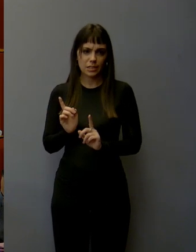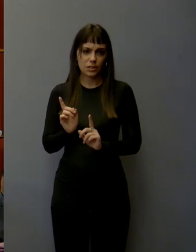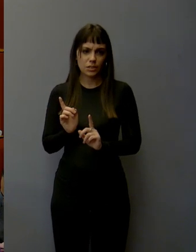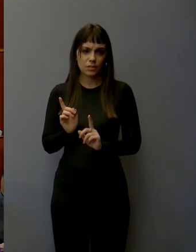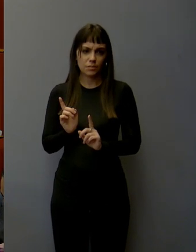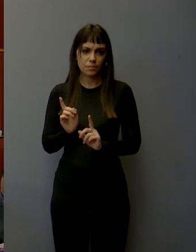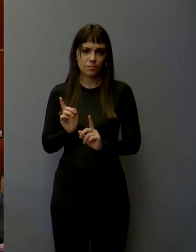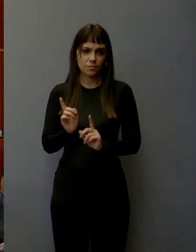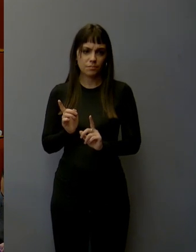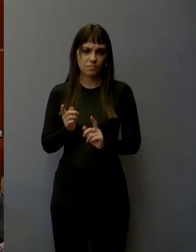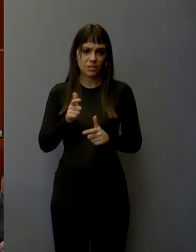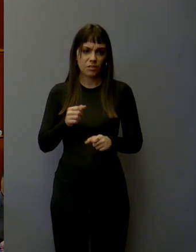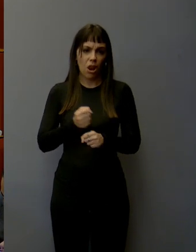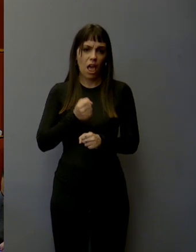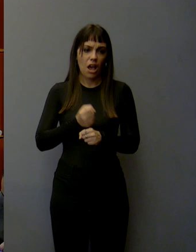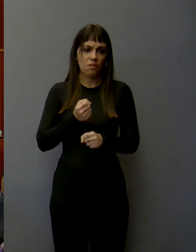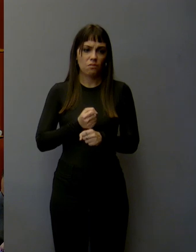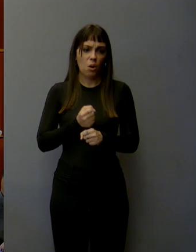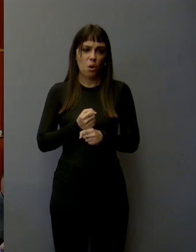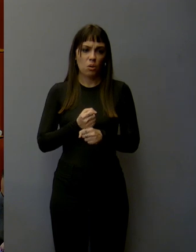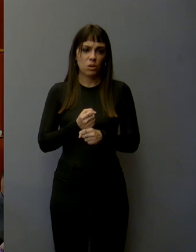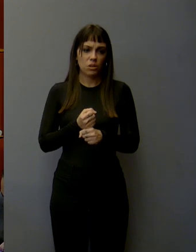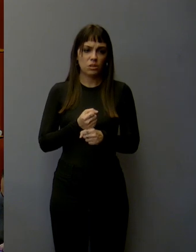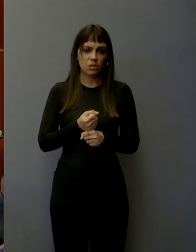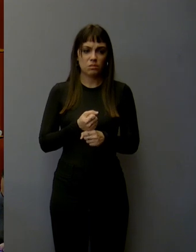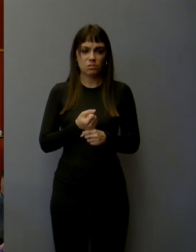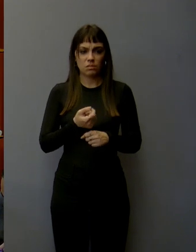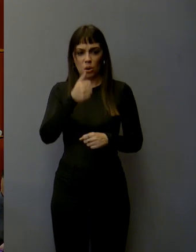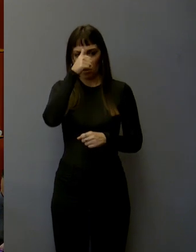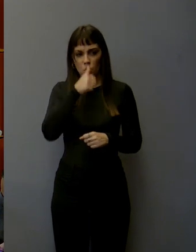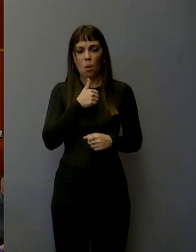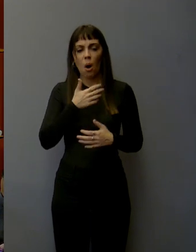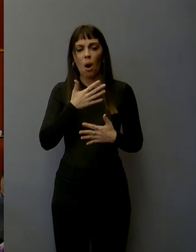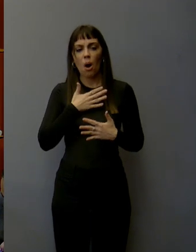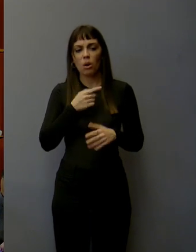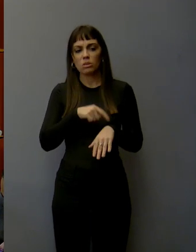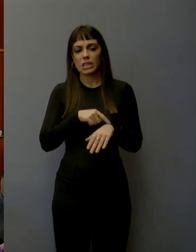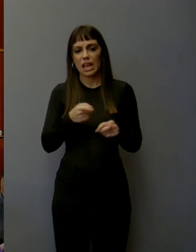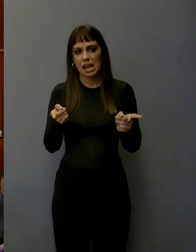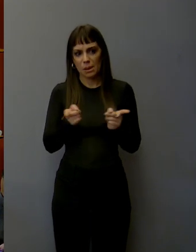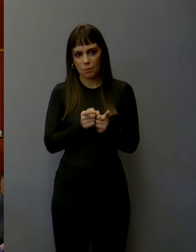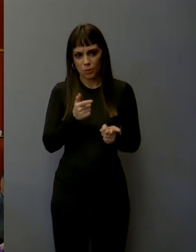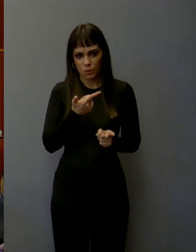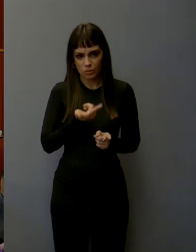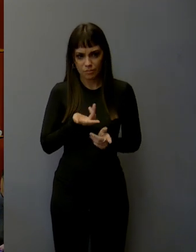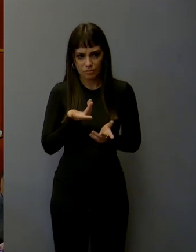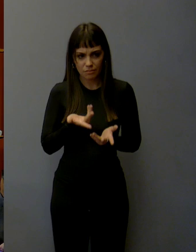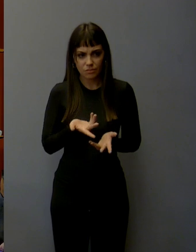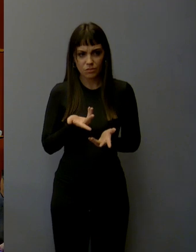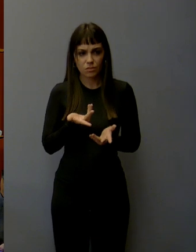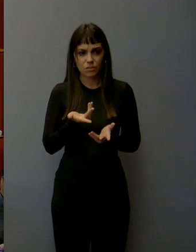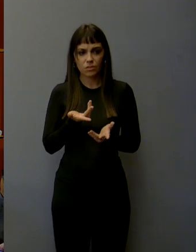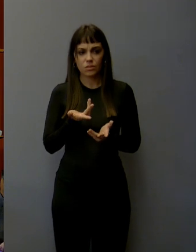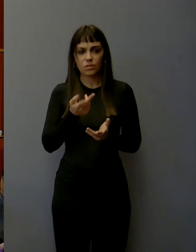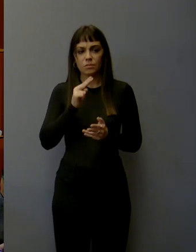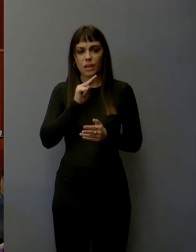amministrazione hanno difficoltà a sviluppare il loro ruolo ma penso che alcune risposte debbano essere date quelle risposte che sono